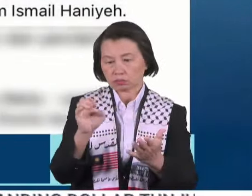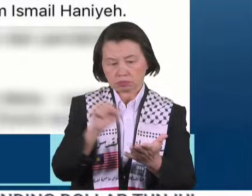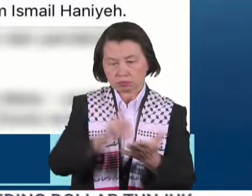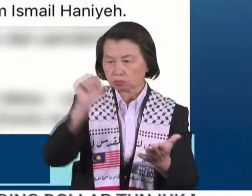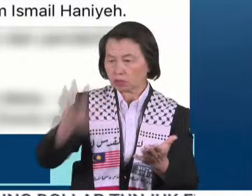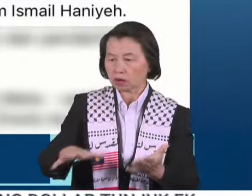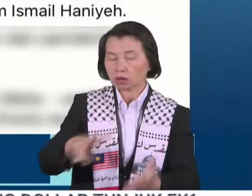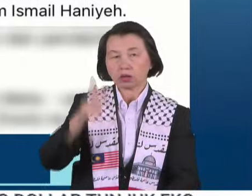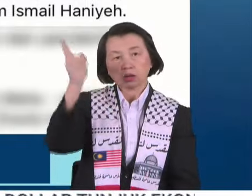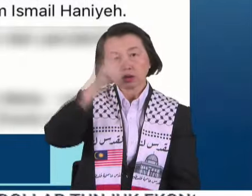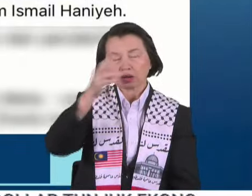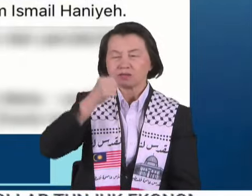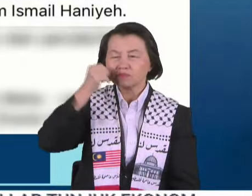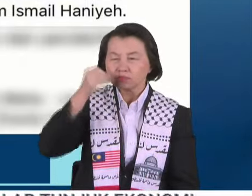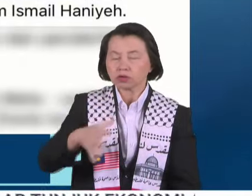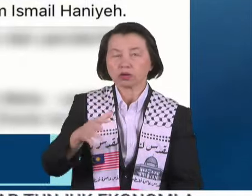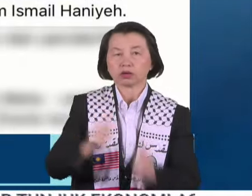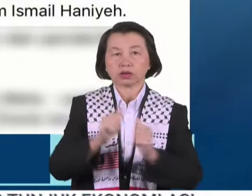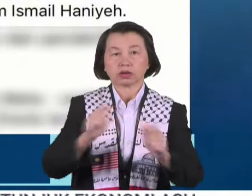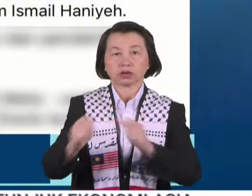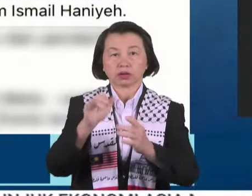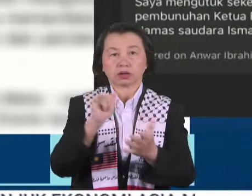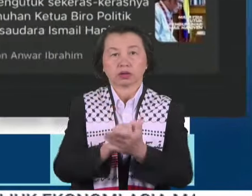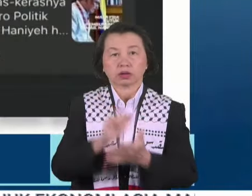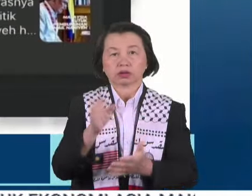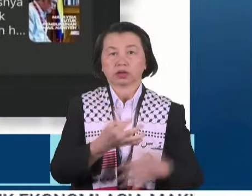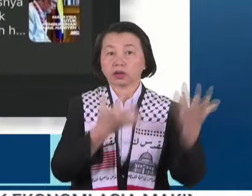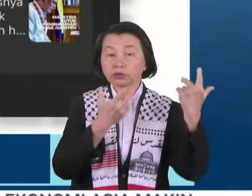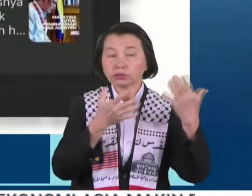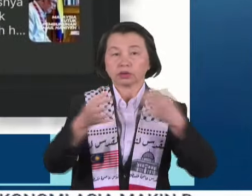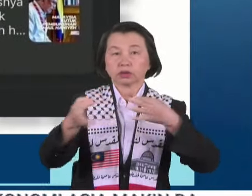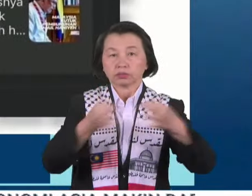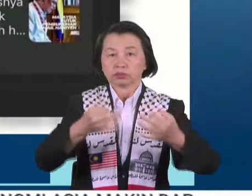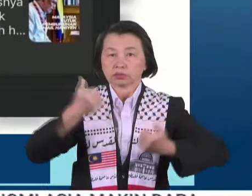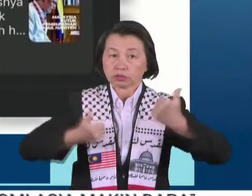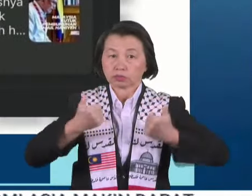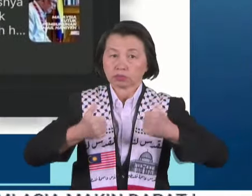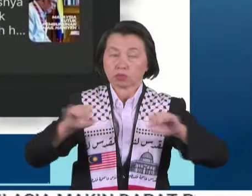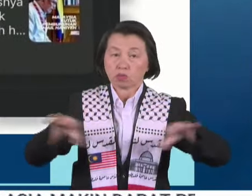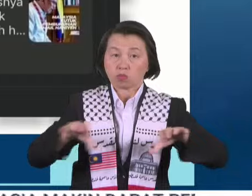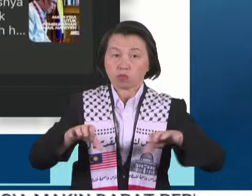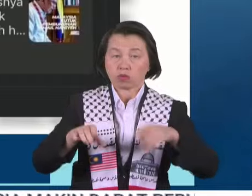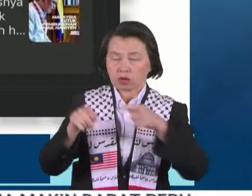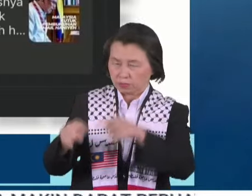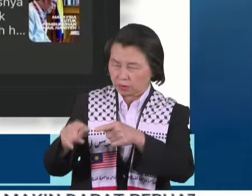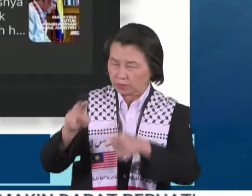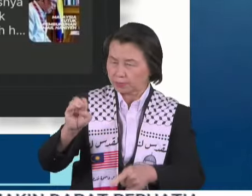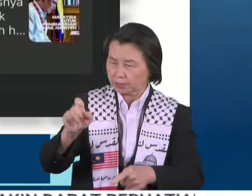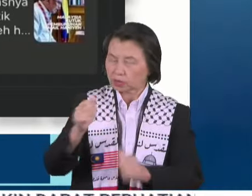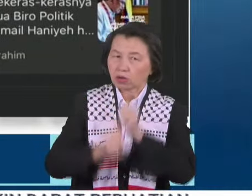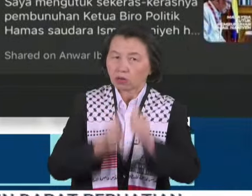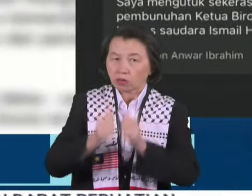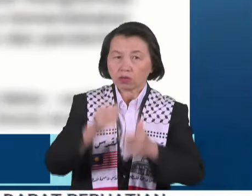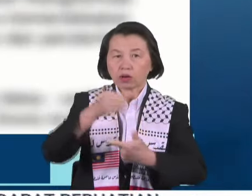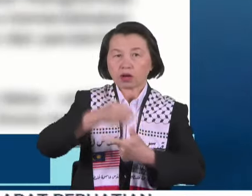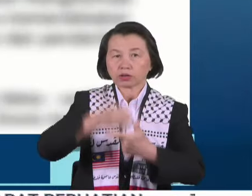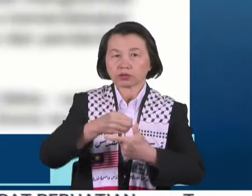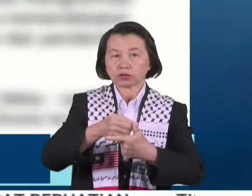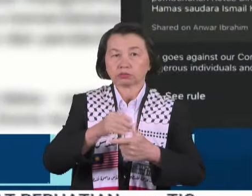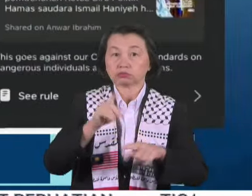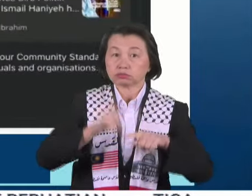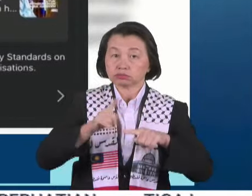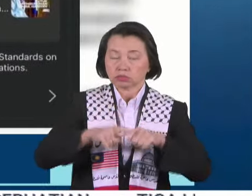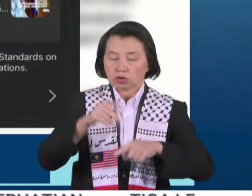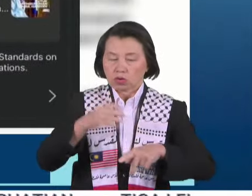Kerajaan kesal dengan tindakan penurunan itu dan menanti penjelasan sama ada ia dibuat pihak Meta secara automatik atau